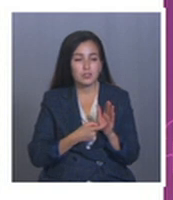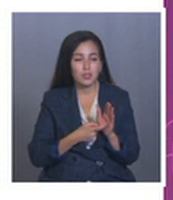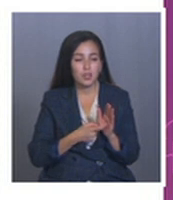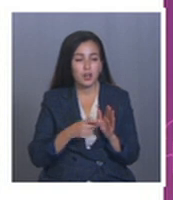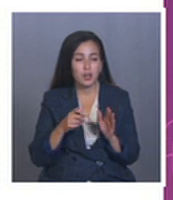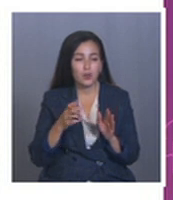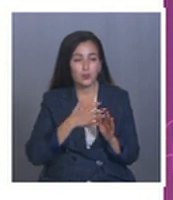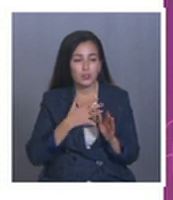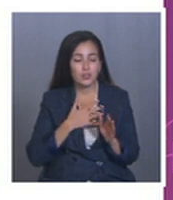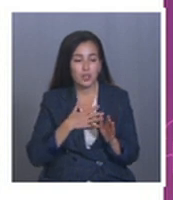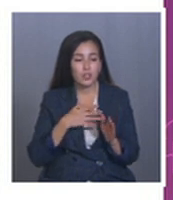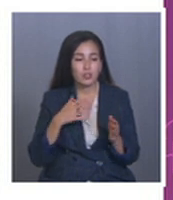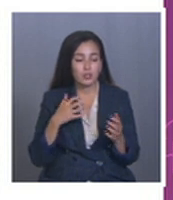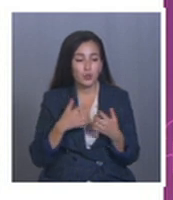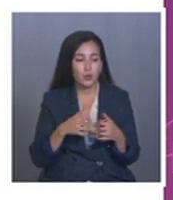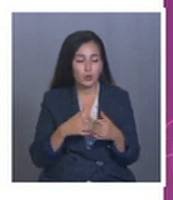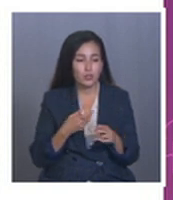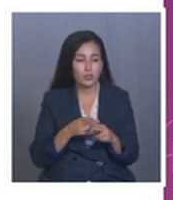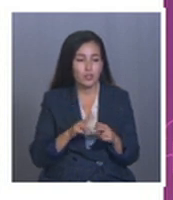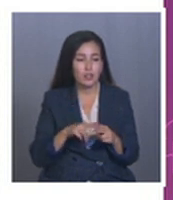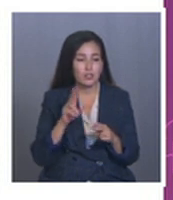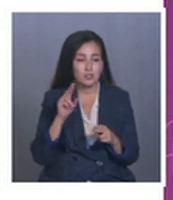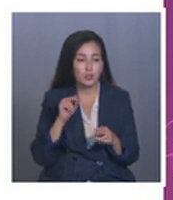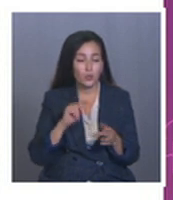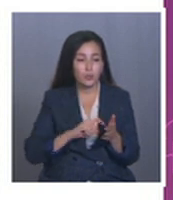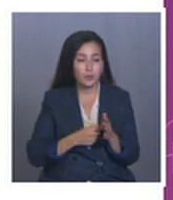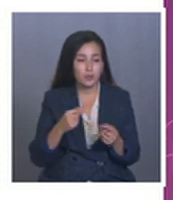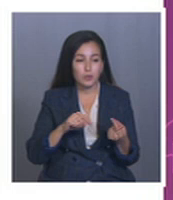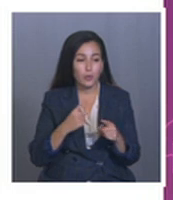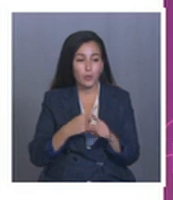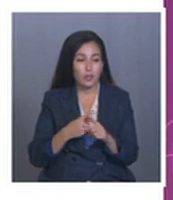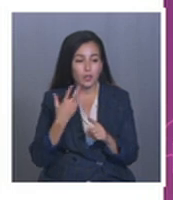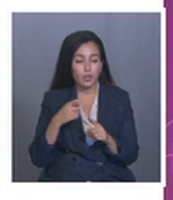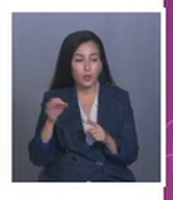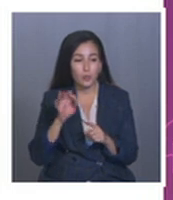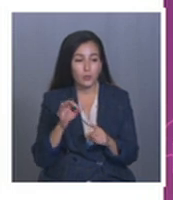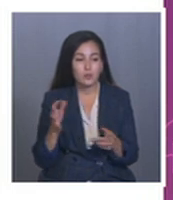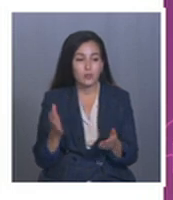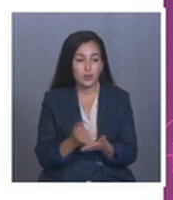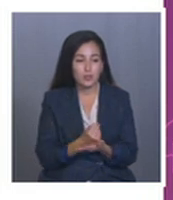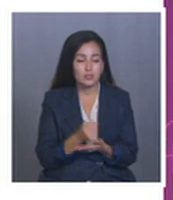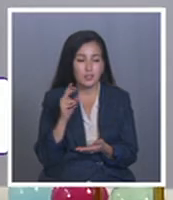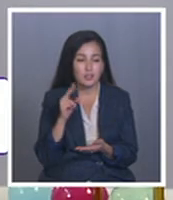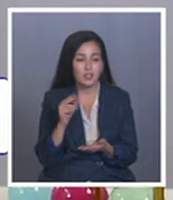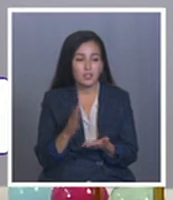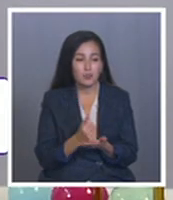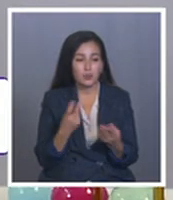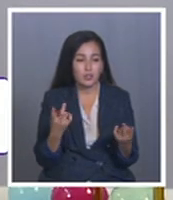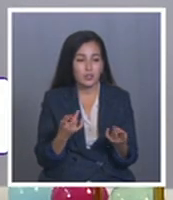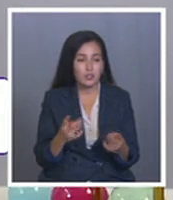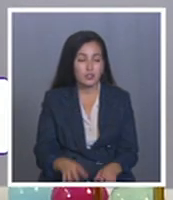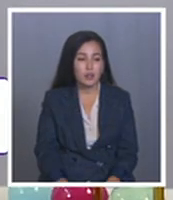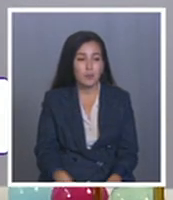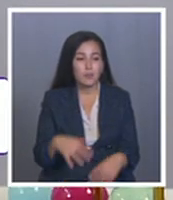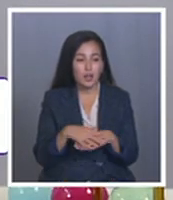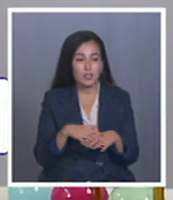оттектің тотығу дәрежесімен атом санын көбейтіп, бір-біріне қосқан кезде 0 алынатын сандарды табуымыз керек.